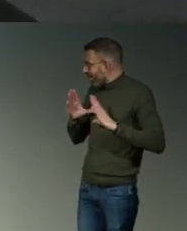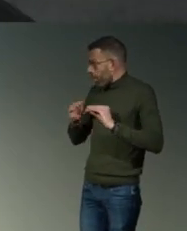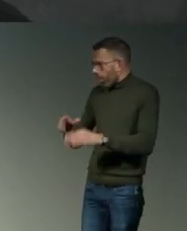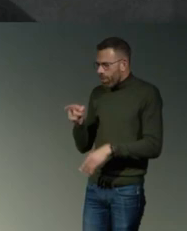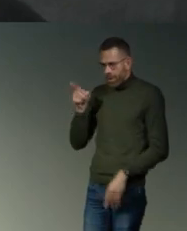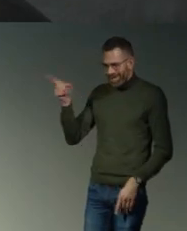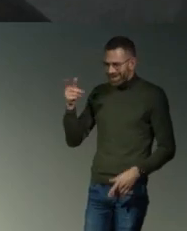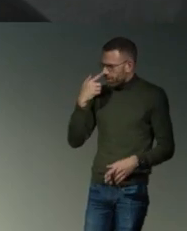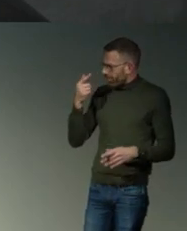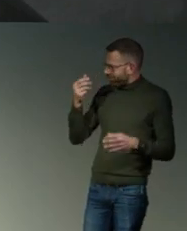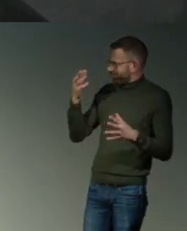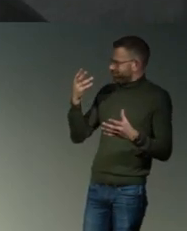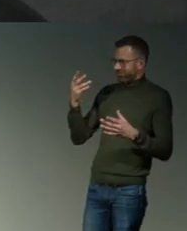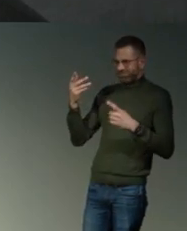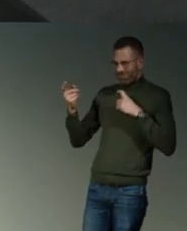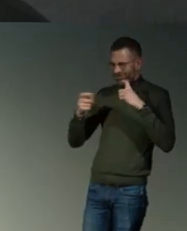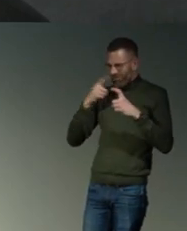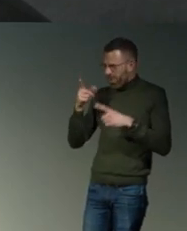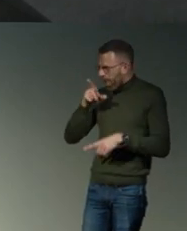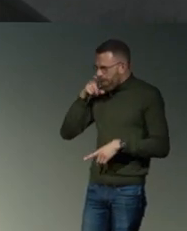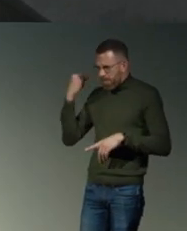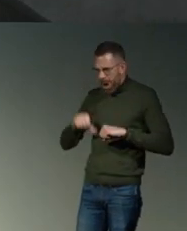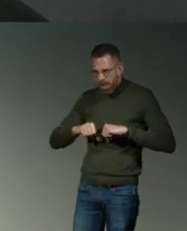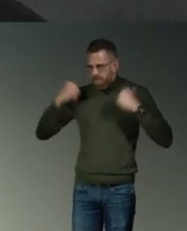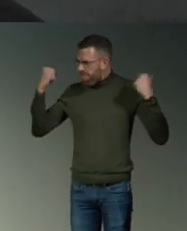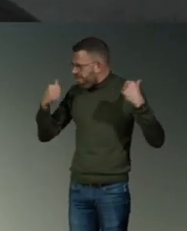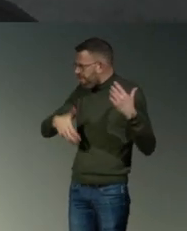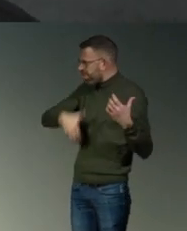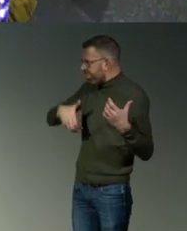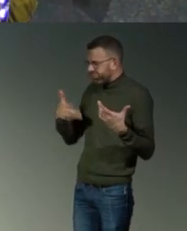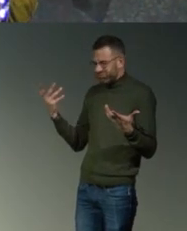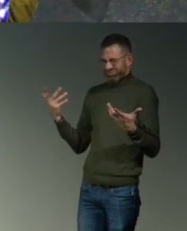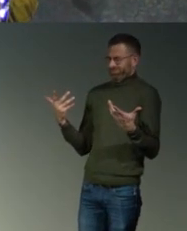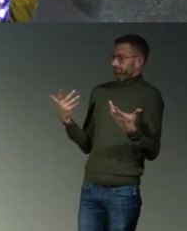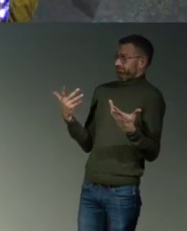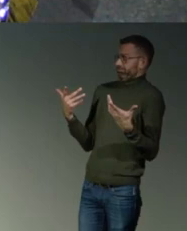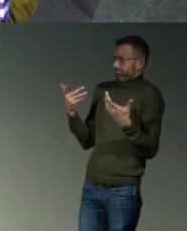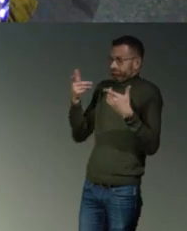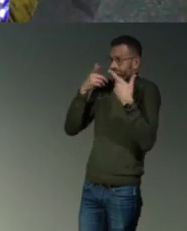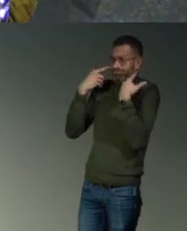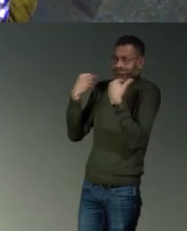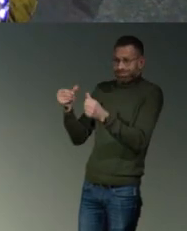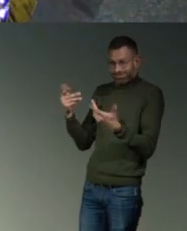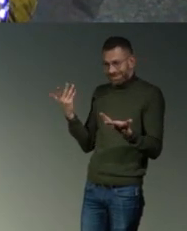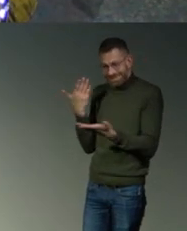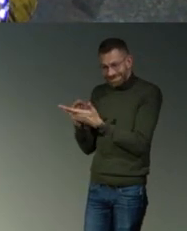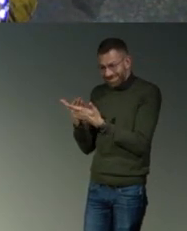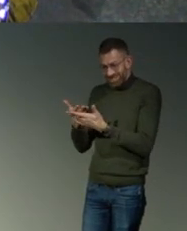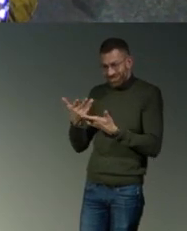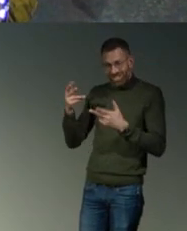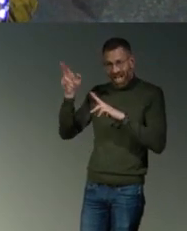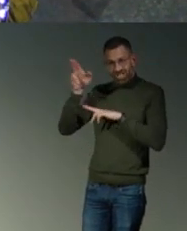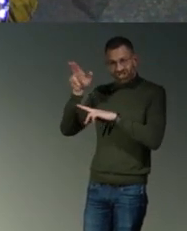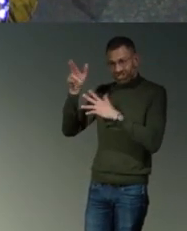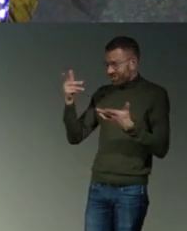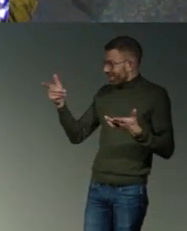violence dominatrice, je ne sais pas comment dire ça plus clairement. C'est-à-dire, dans la pratique de la chasse, on a vraiment l'écrasement de l'animal qui passe